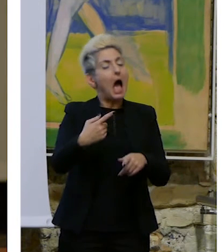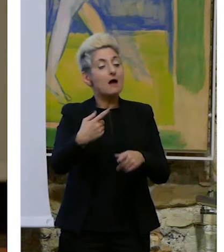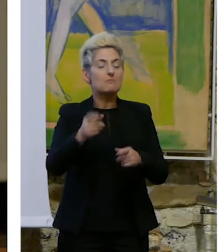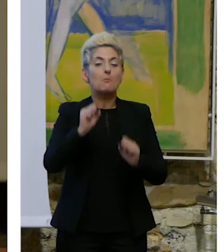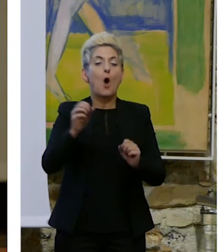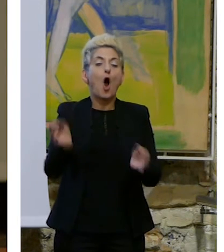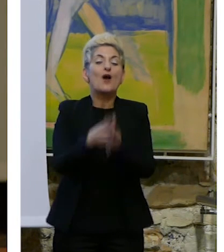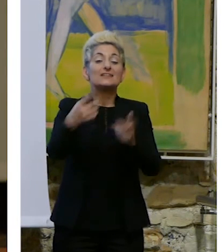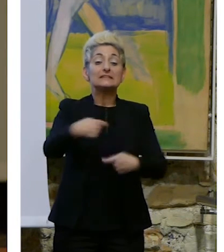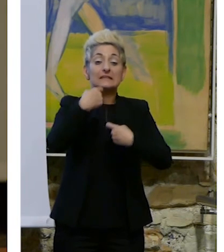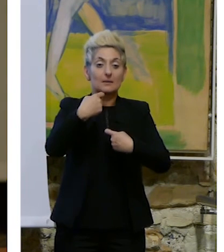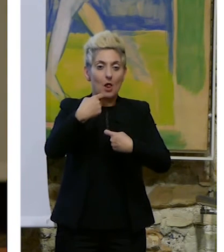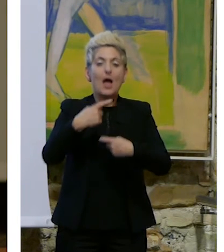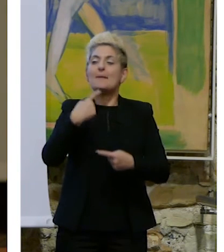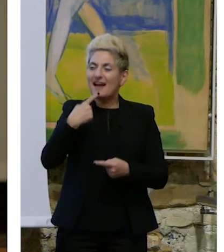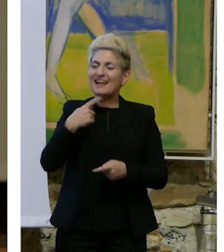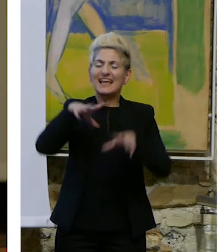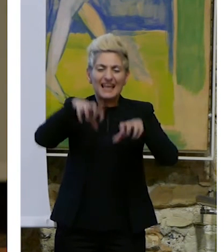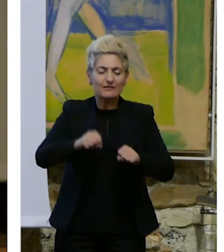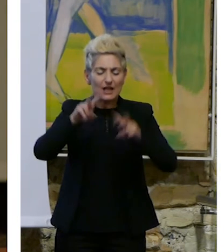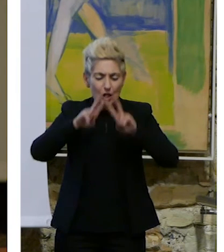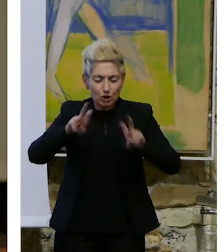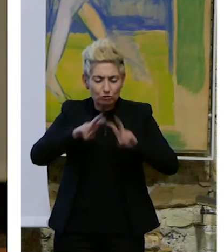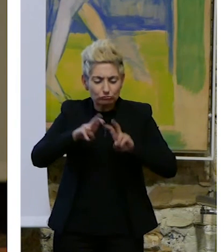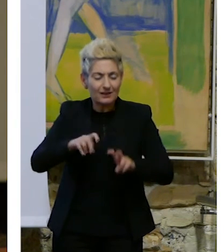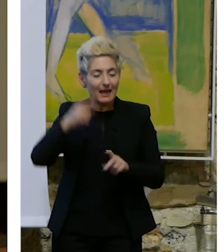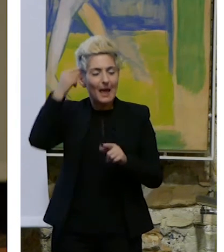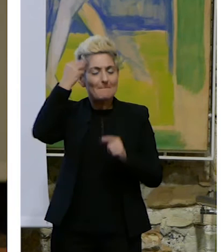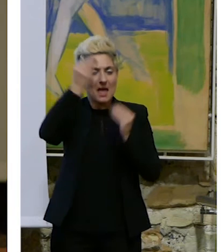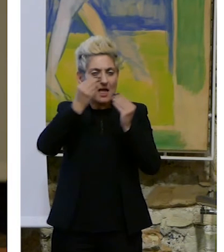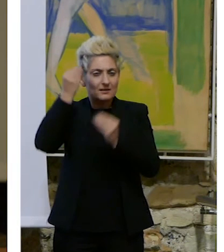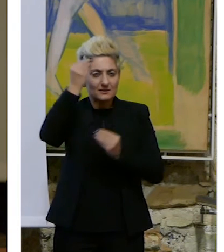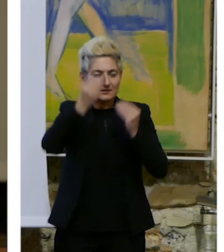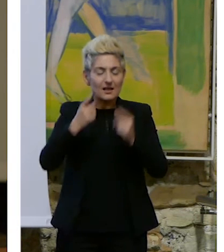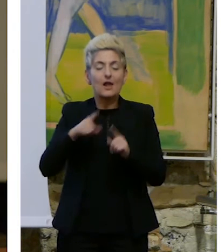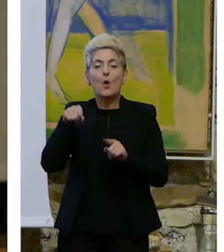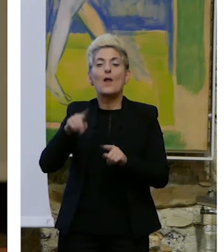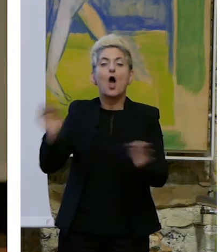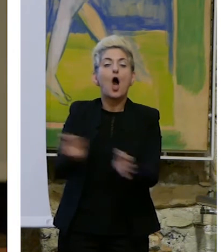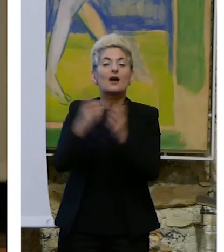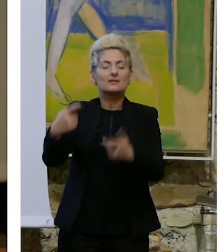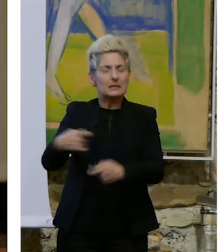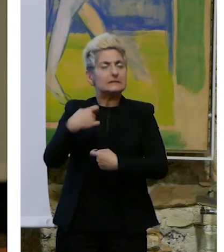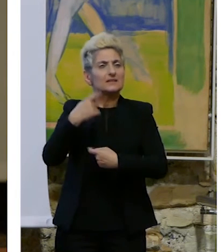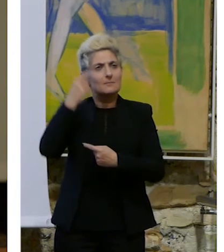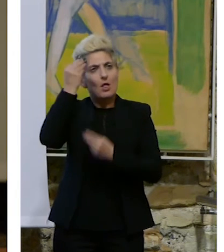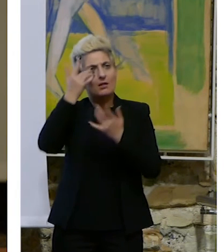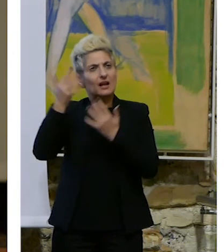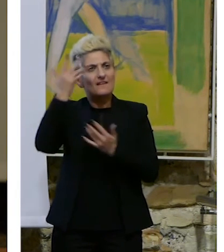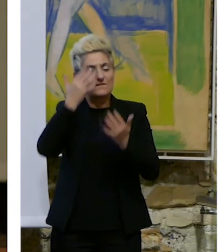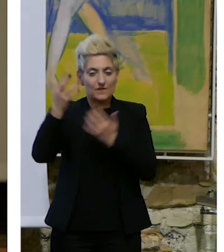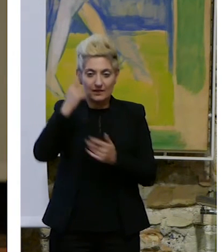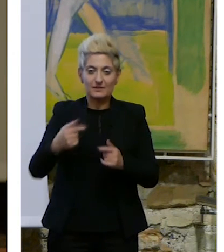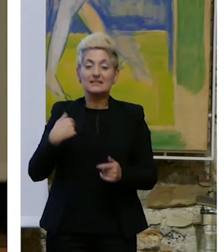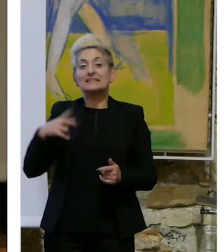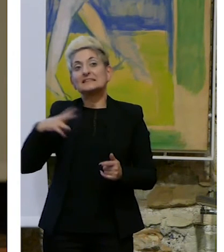ma anche per chi si occupa seriamente della ricerca del pensiero e del salto avanti della nostra banale, triste e